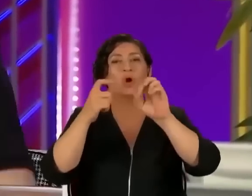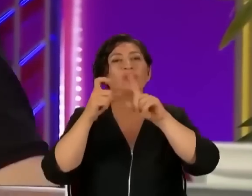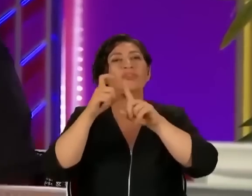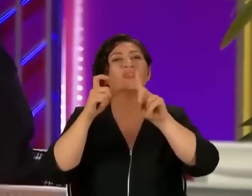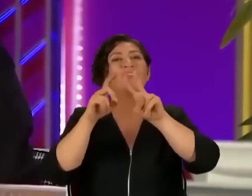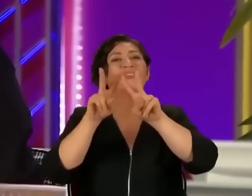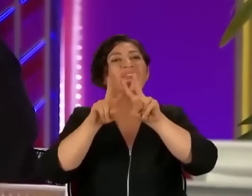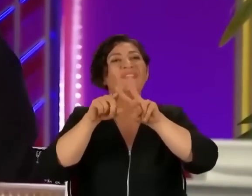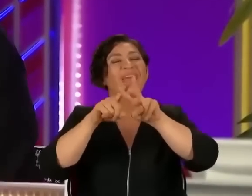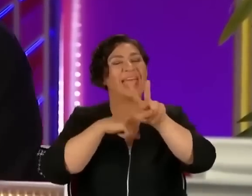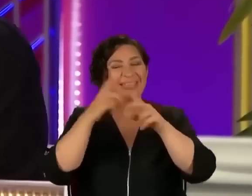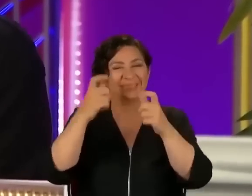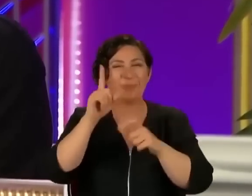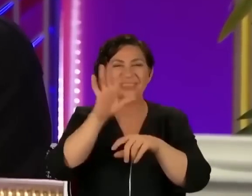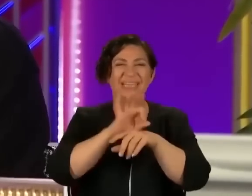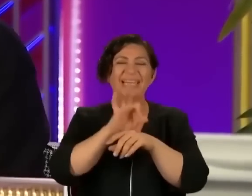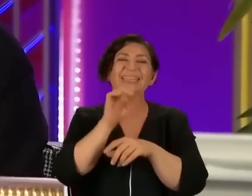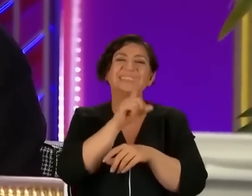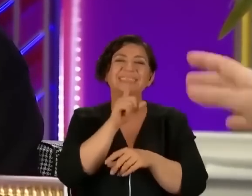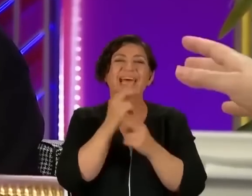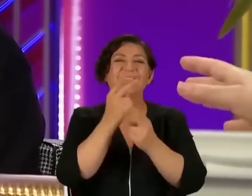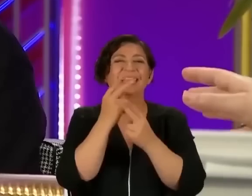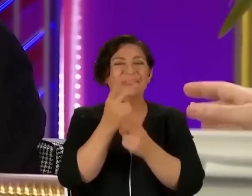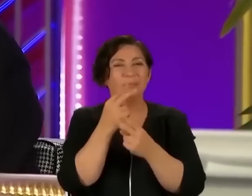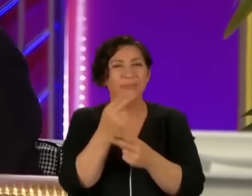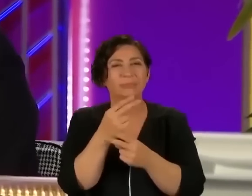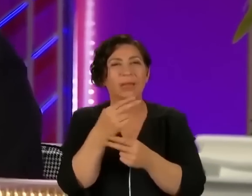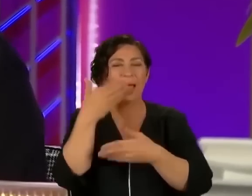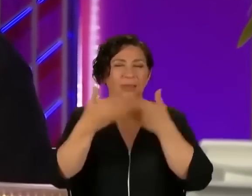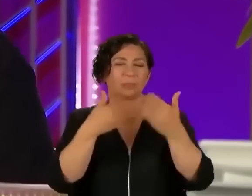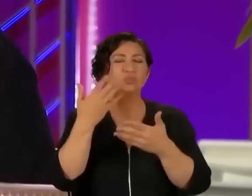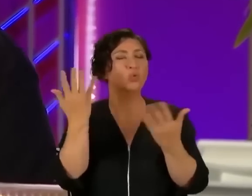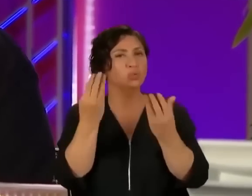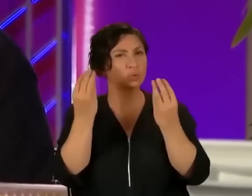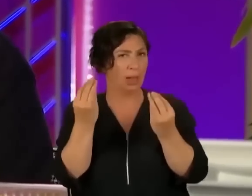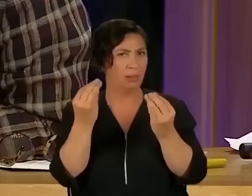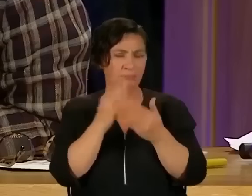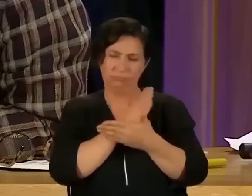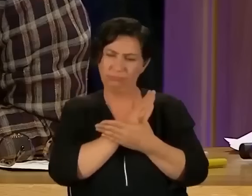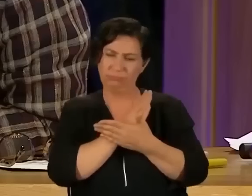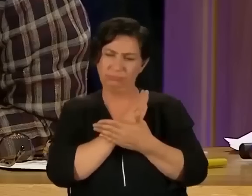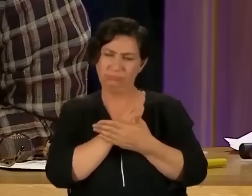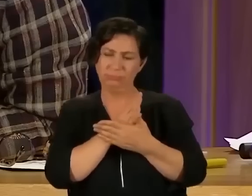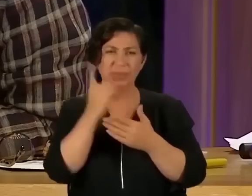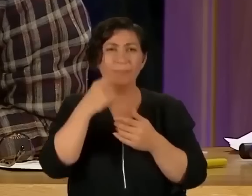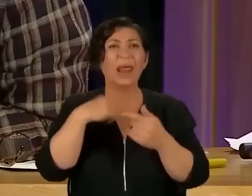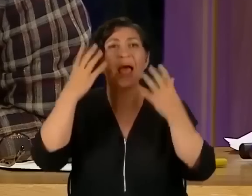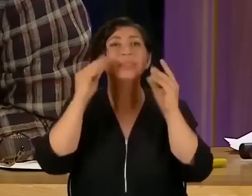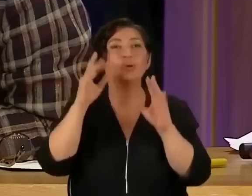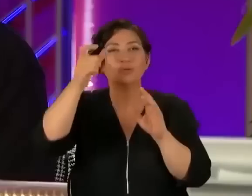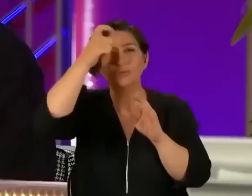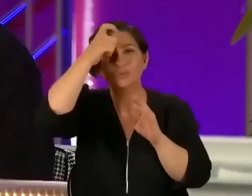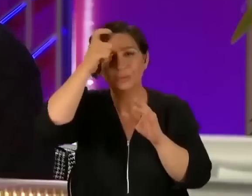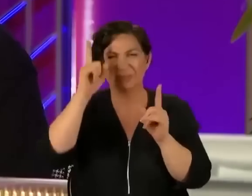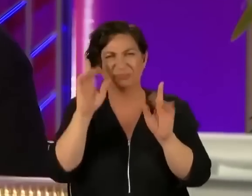Club'da da bir açık mikrofona katıldım. Öyle 5 dakika anlattım İngilizce. Güzel. Ne oldu? Ya çok güzeldi. Başta benim tarzımı anlamıyorlar. Çünkü